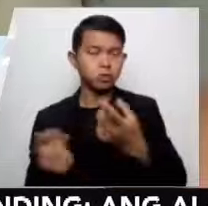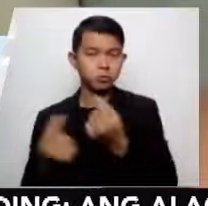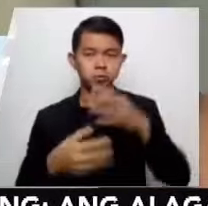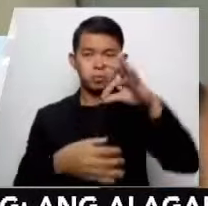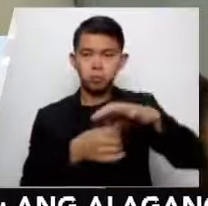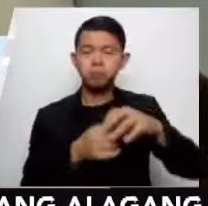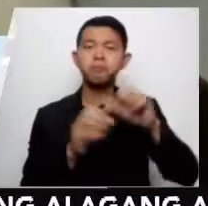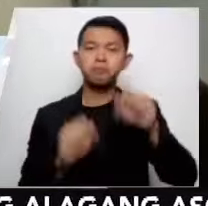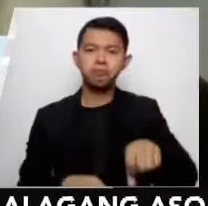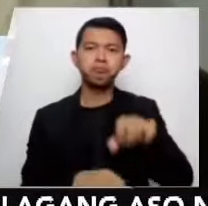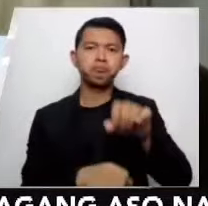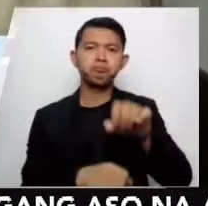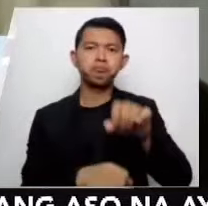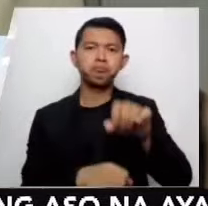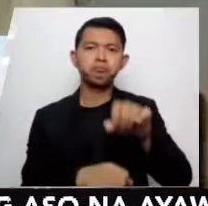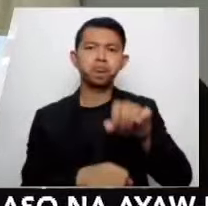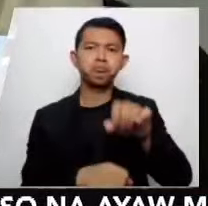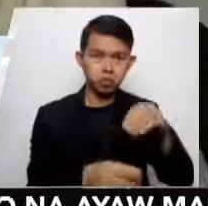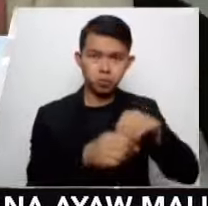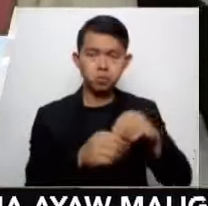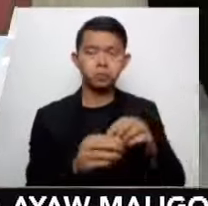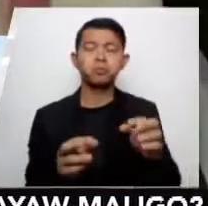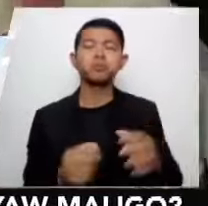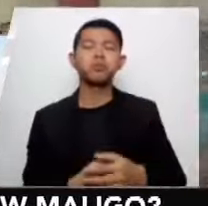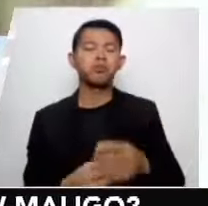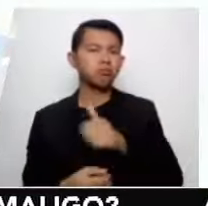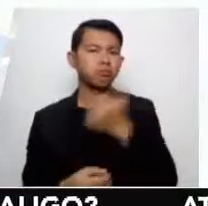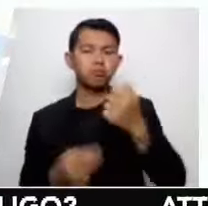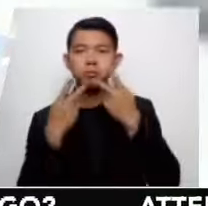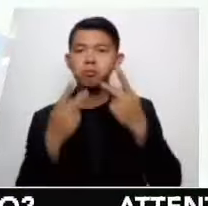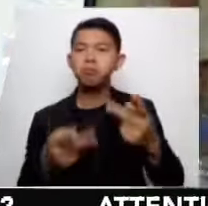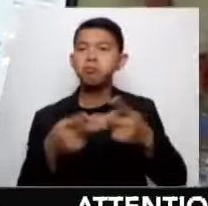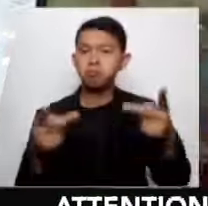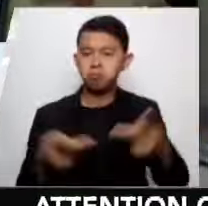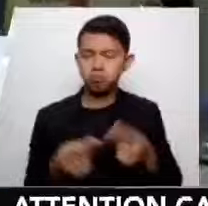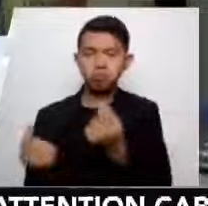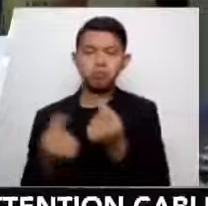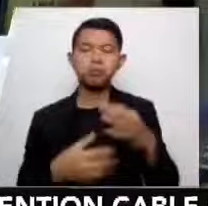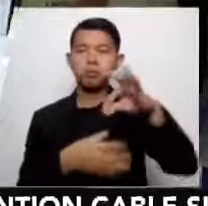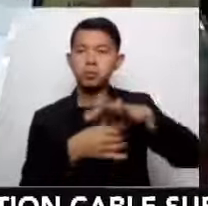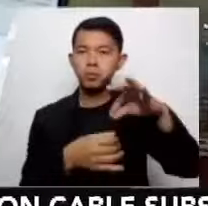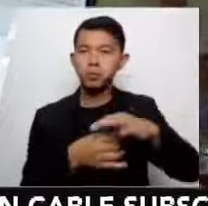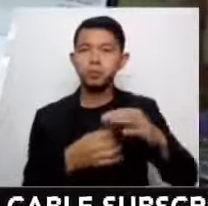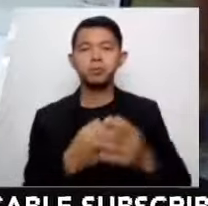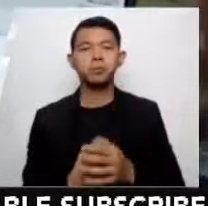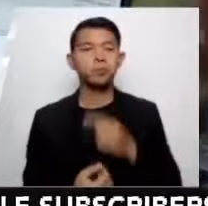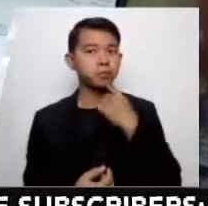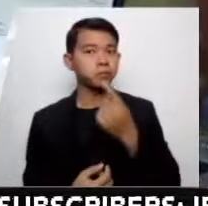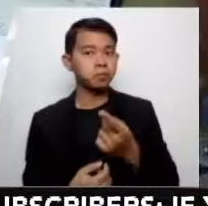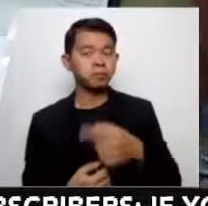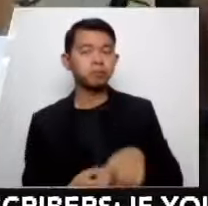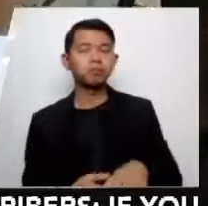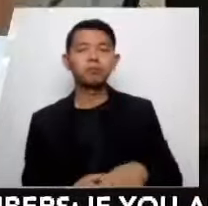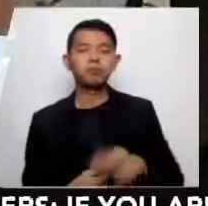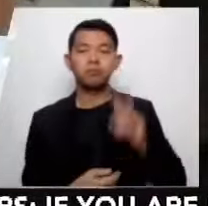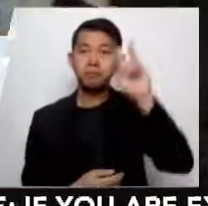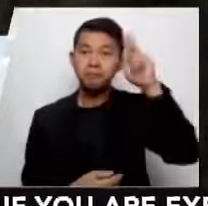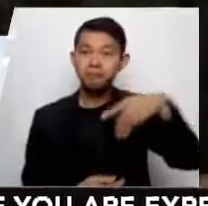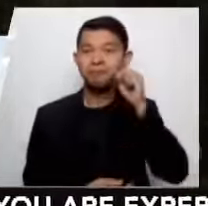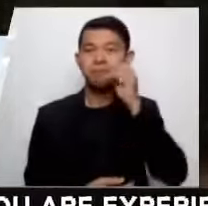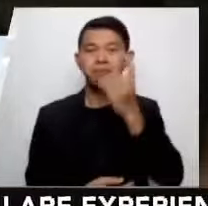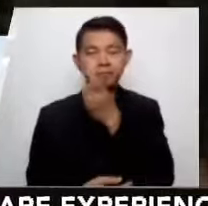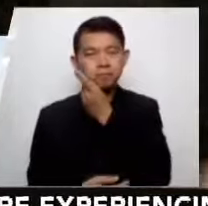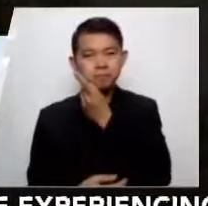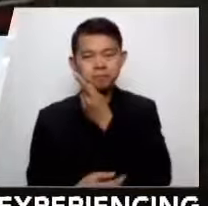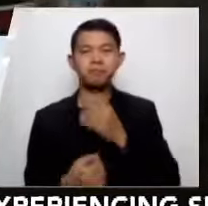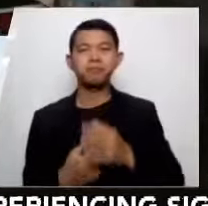pwede rin gawin sa ibang public places yung botohan. Matatanda nga, nagsabi po si Vice President Sara Duterte na sana ay